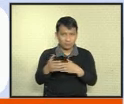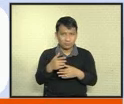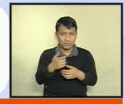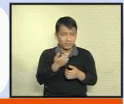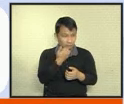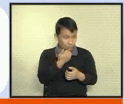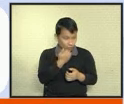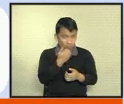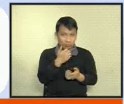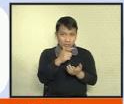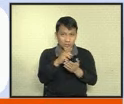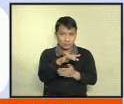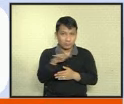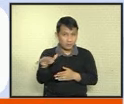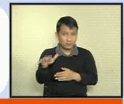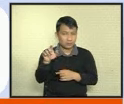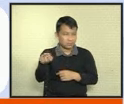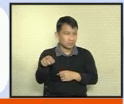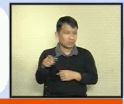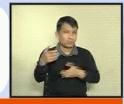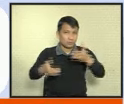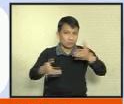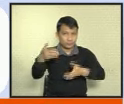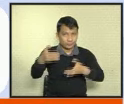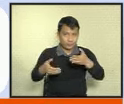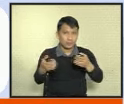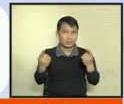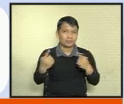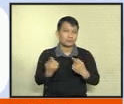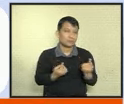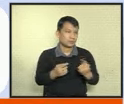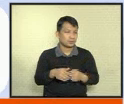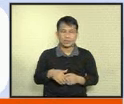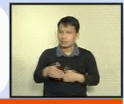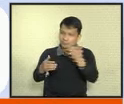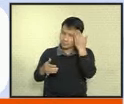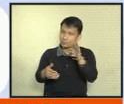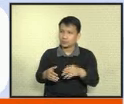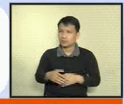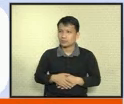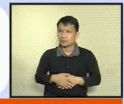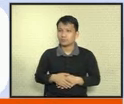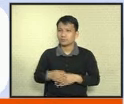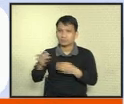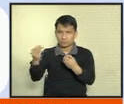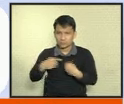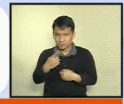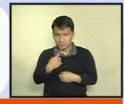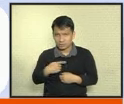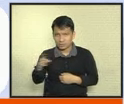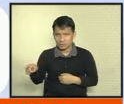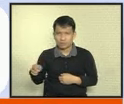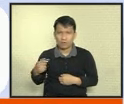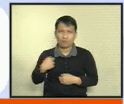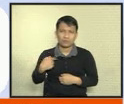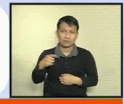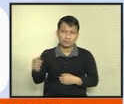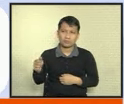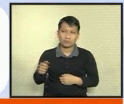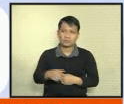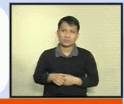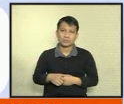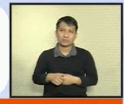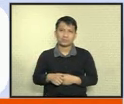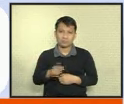doon, korte. Alam mo ba yon? Hindi po, sir. Pero nagsabi po siya na siya daw po ang bahala. Ah,